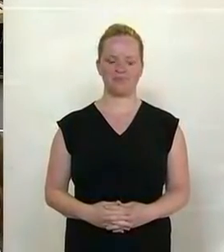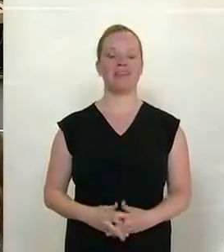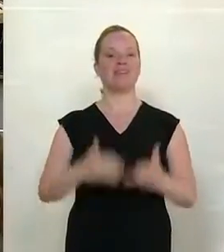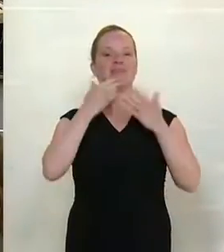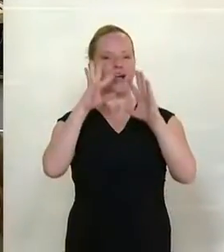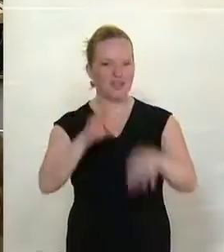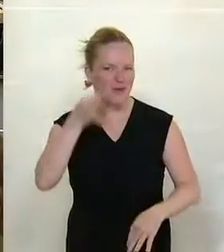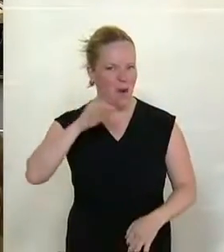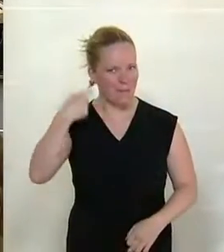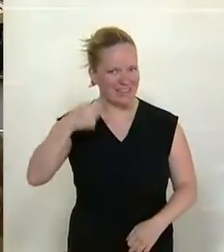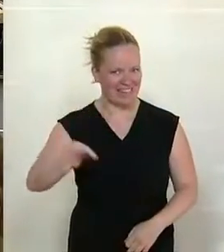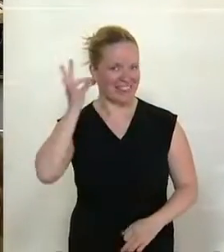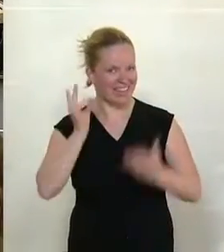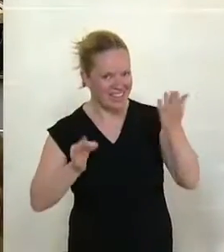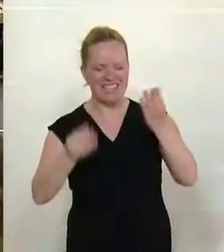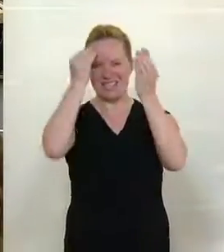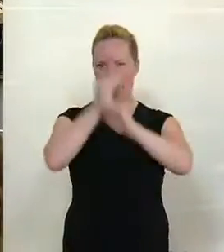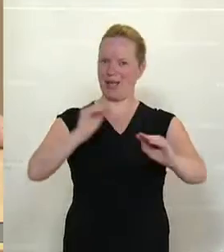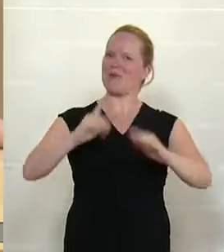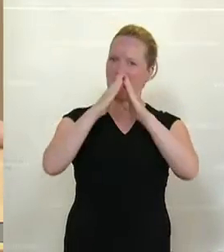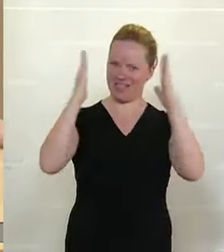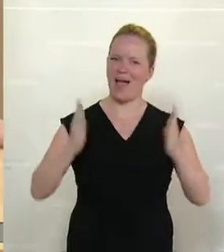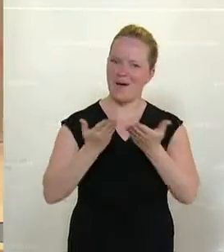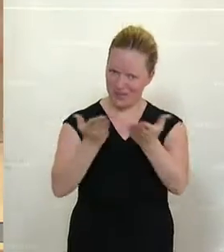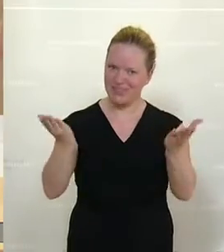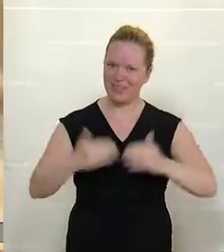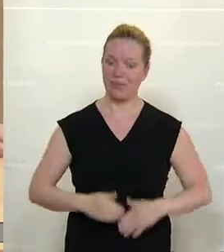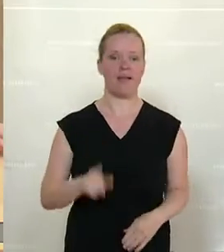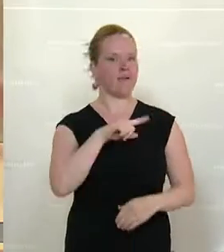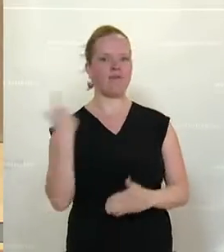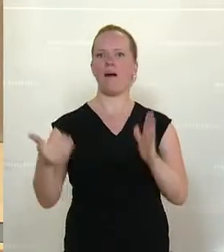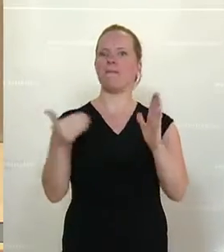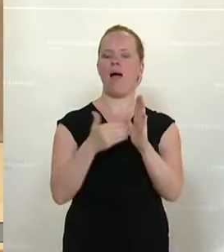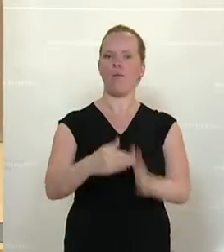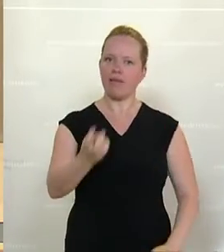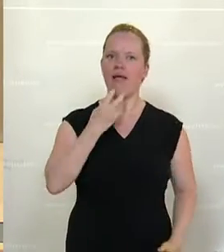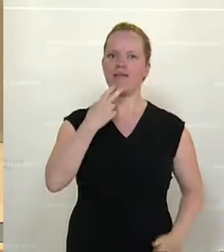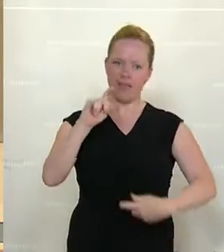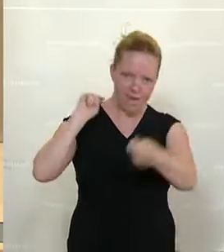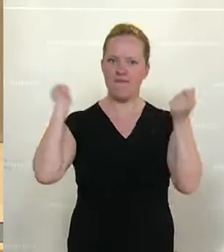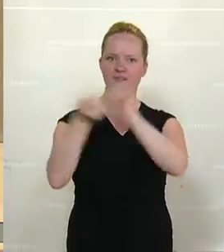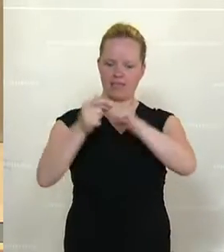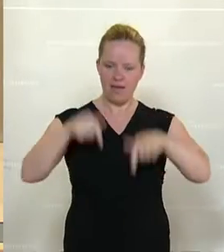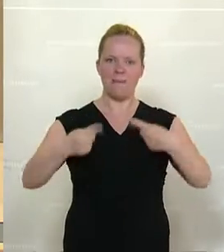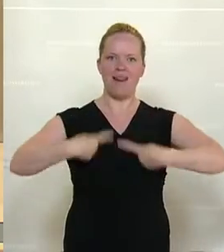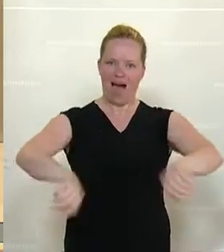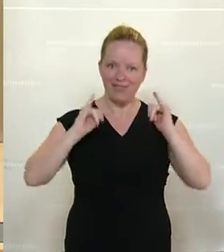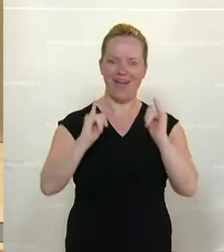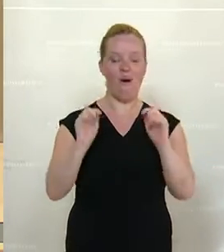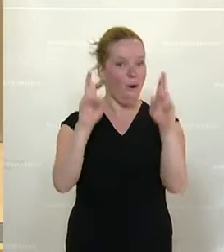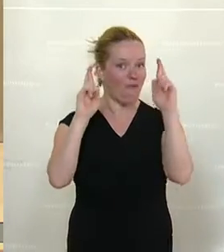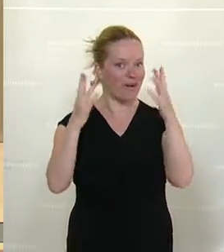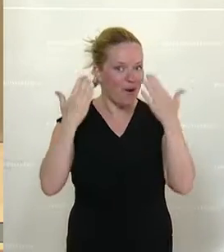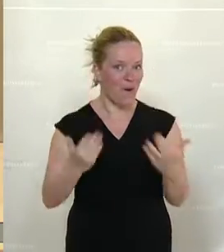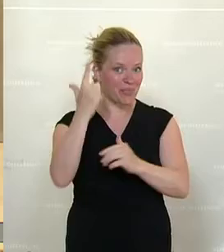Dankeschön, Frau Präsidentin, sehr geehrtes Hohes Haus. Wir brauchen eine Energiewende in diesem Land und hoffentlich startet sie